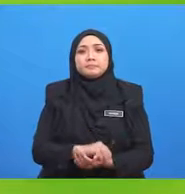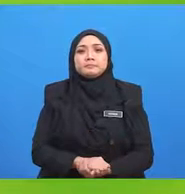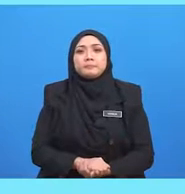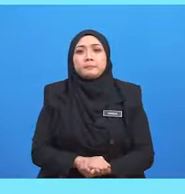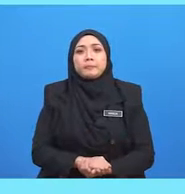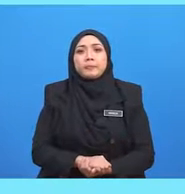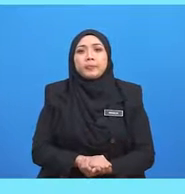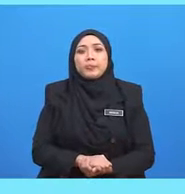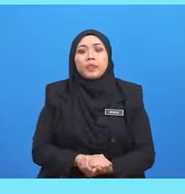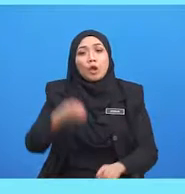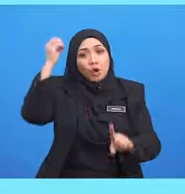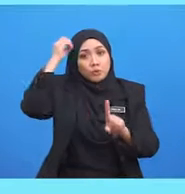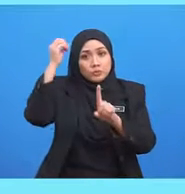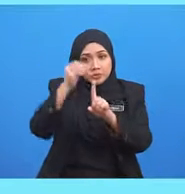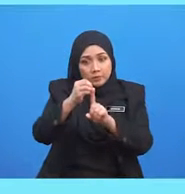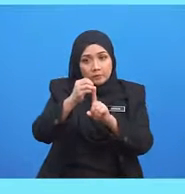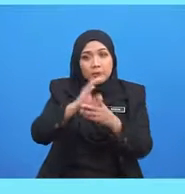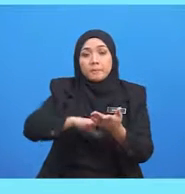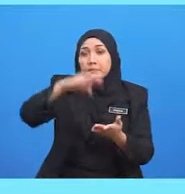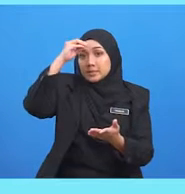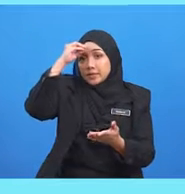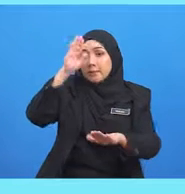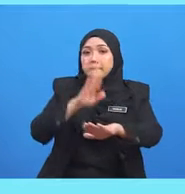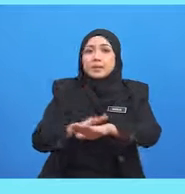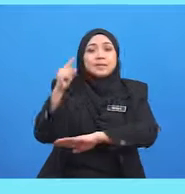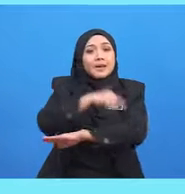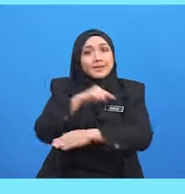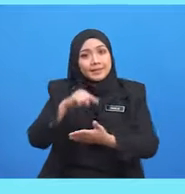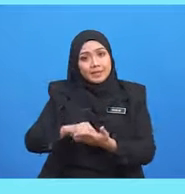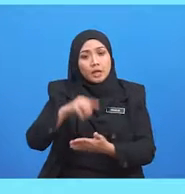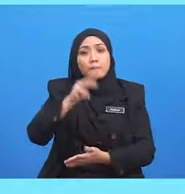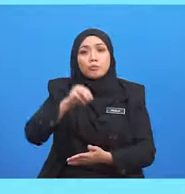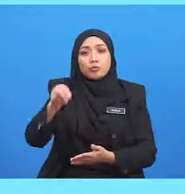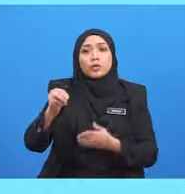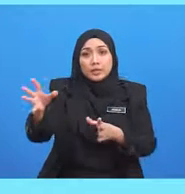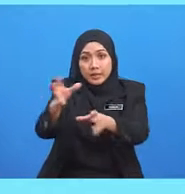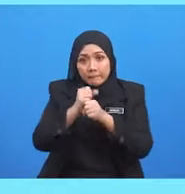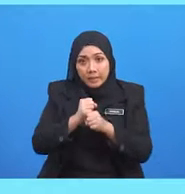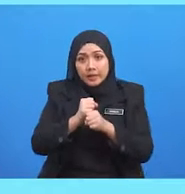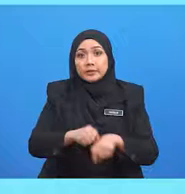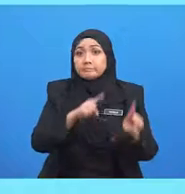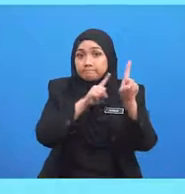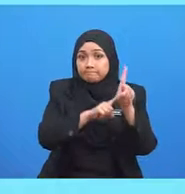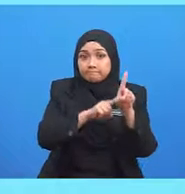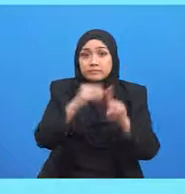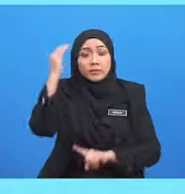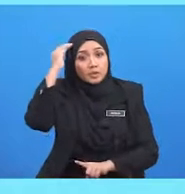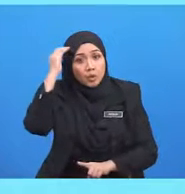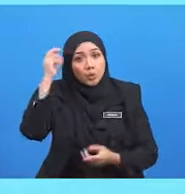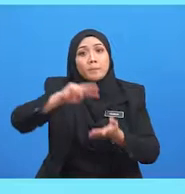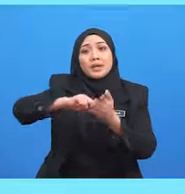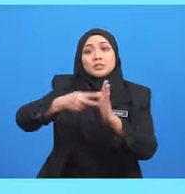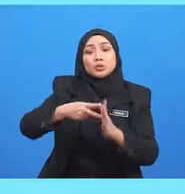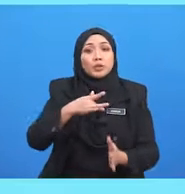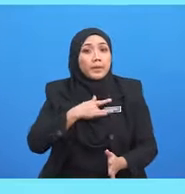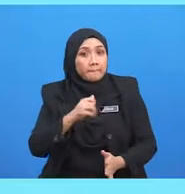ini. Pada akhir pembelajaran, insya-Allah murid akan dapat pertama, mengetahui